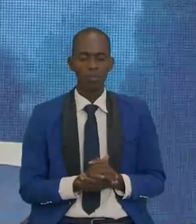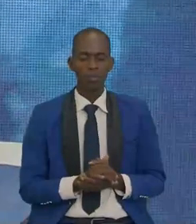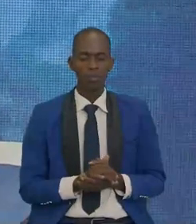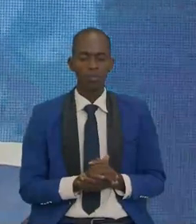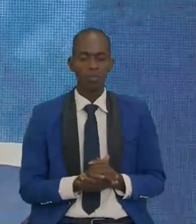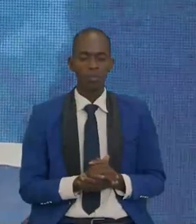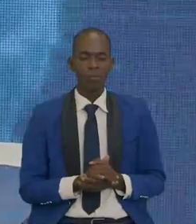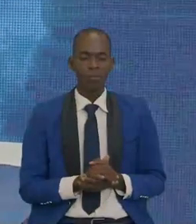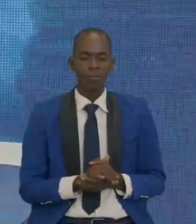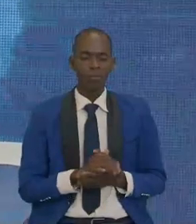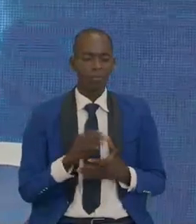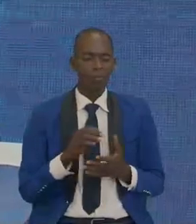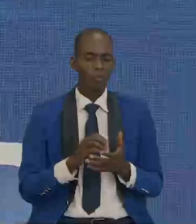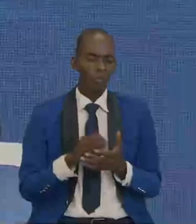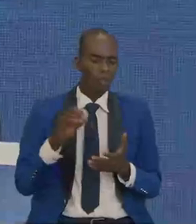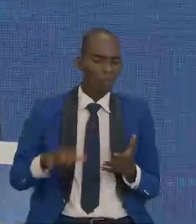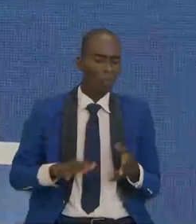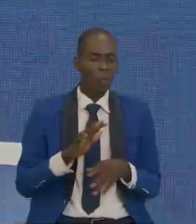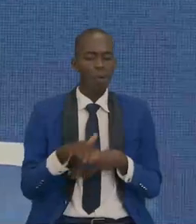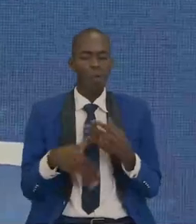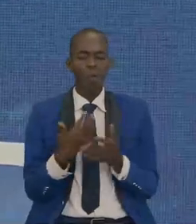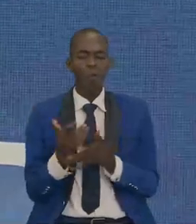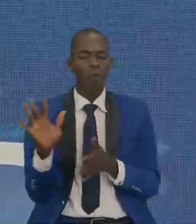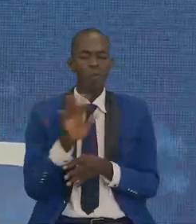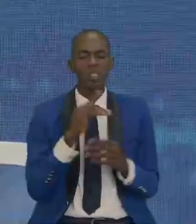Pardonne-leur au nom de Jésus-Christ.